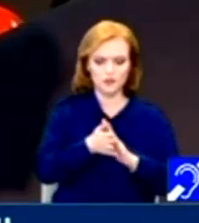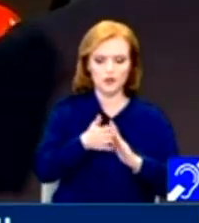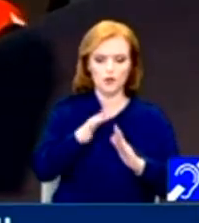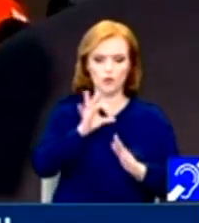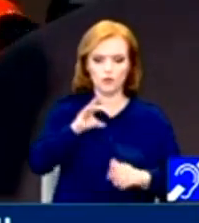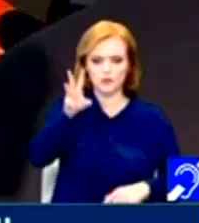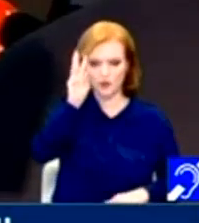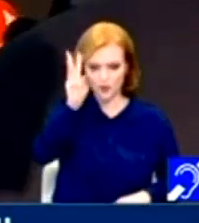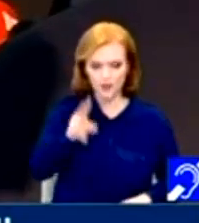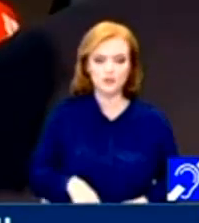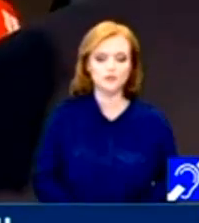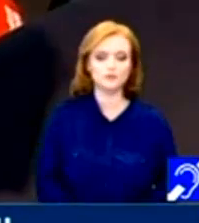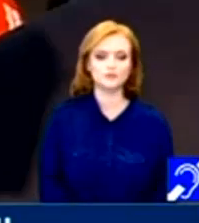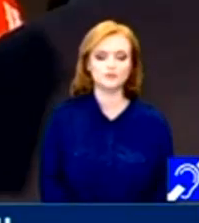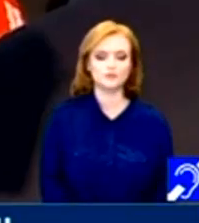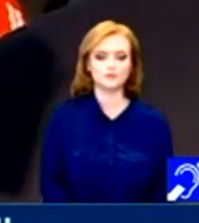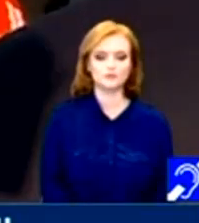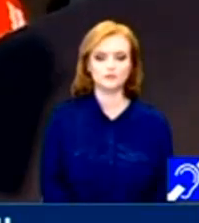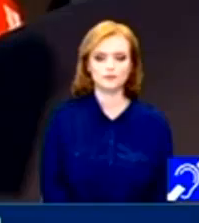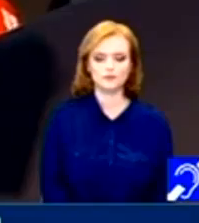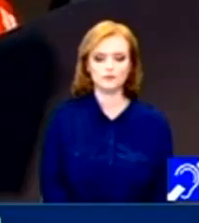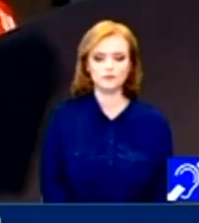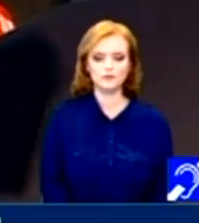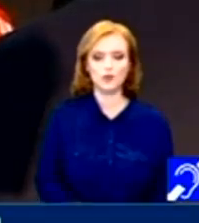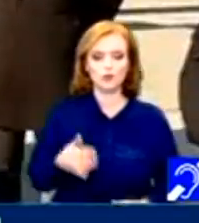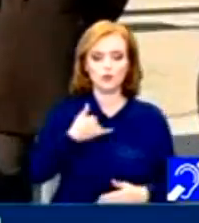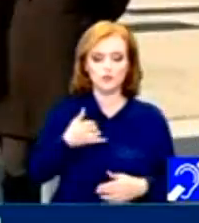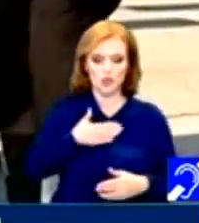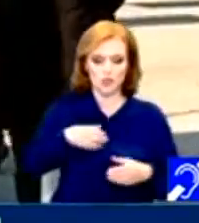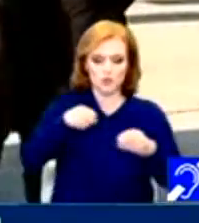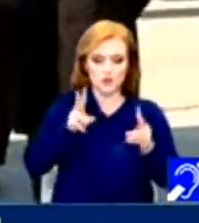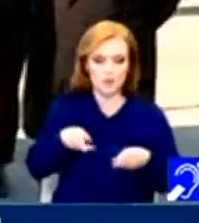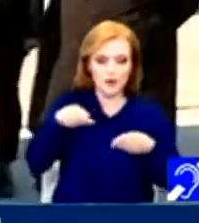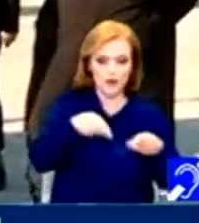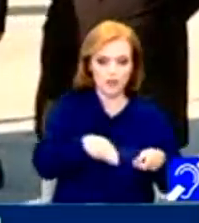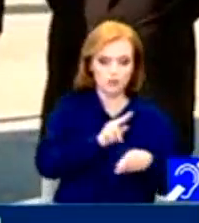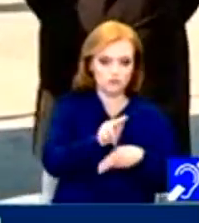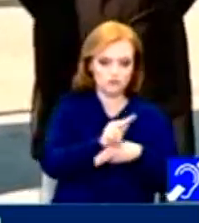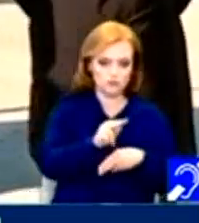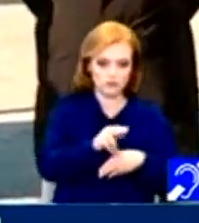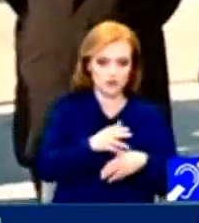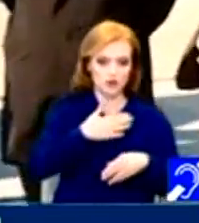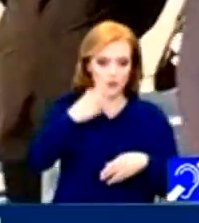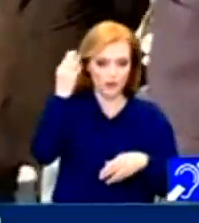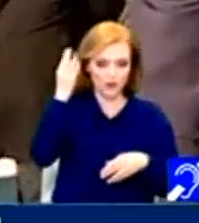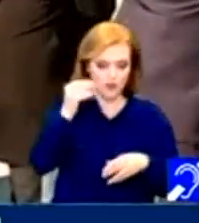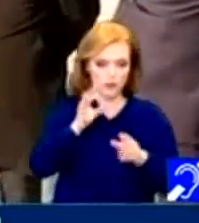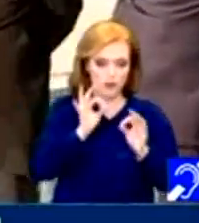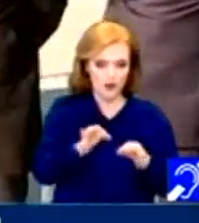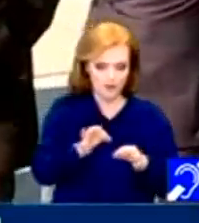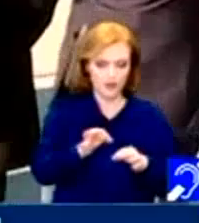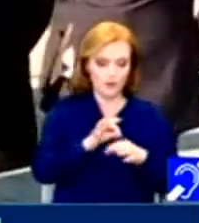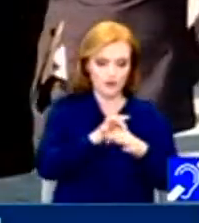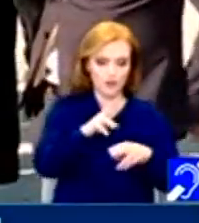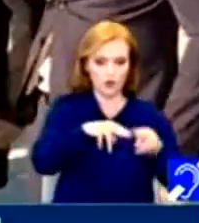la Transgaz, ca să capete experiența necesară. Ramona Mănescu este în prima sa vizită oficială la Chișinău în calitate